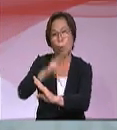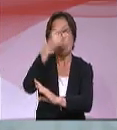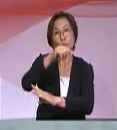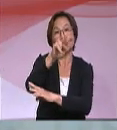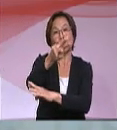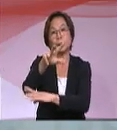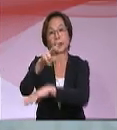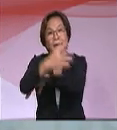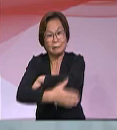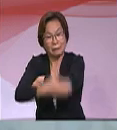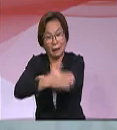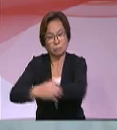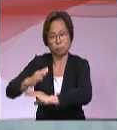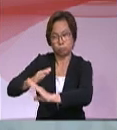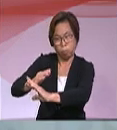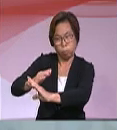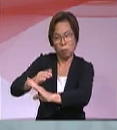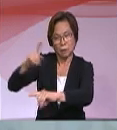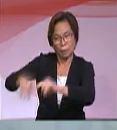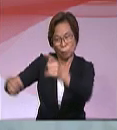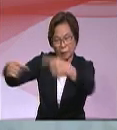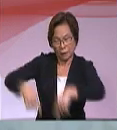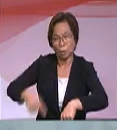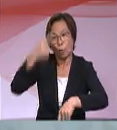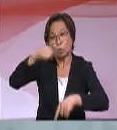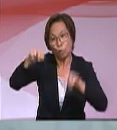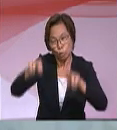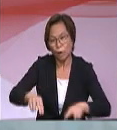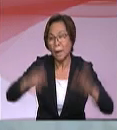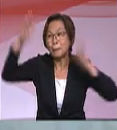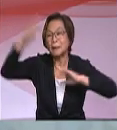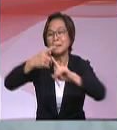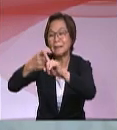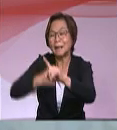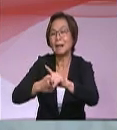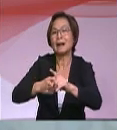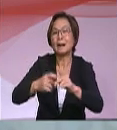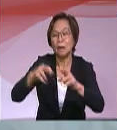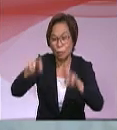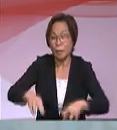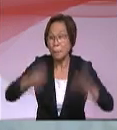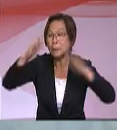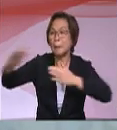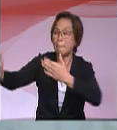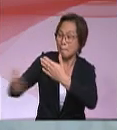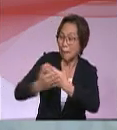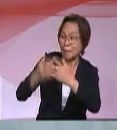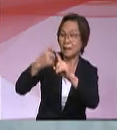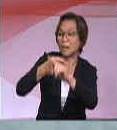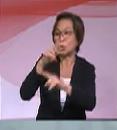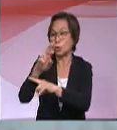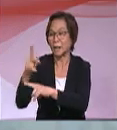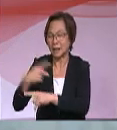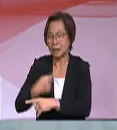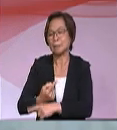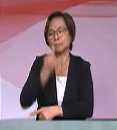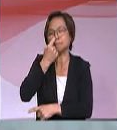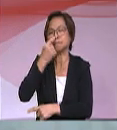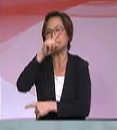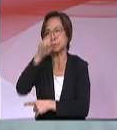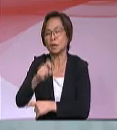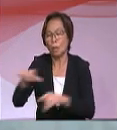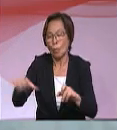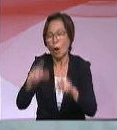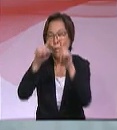negara. Tetapi hanya kepada rakyat Malaysia yang pulang dari United Kingdom akan kita saring, kita akan